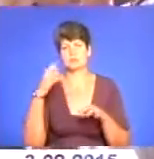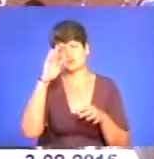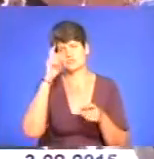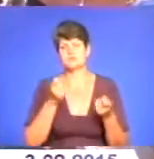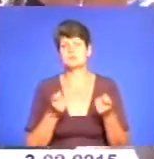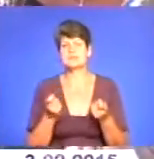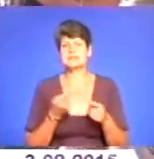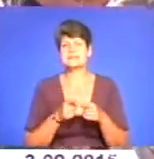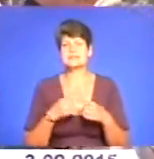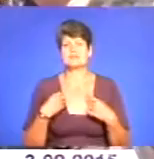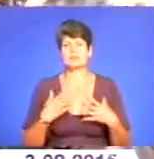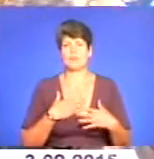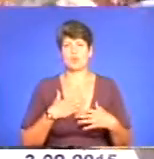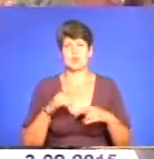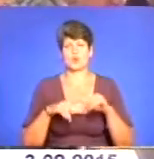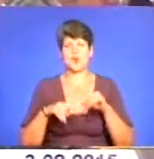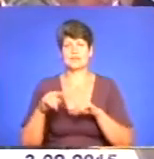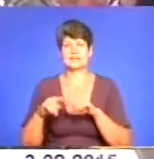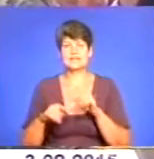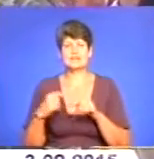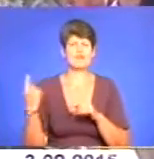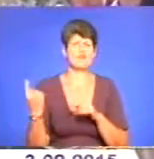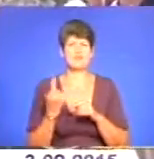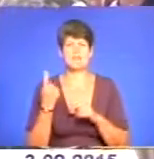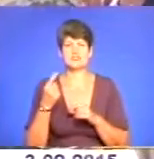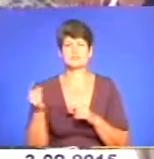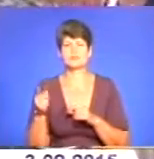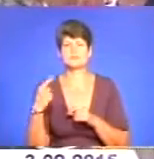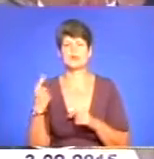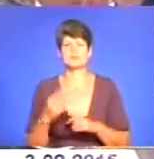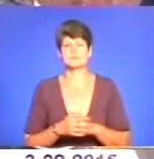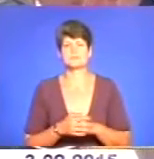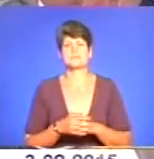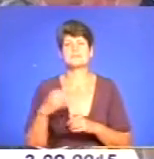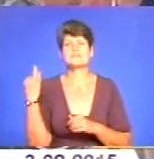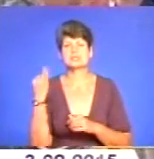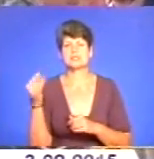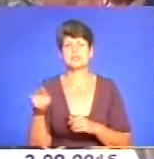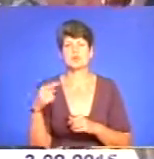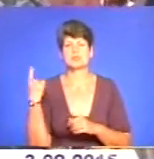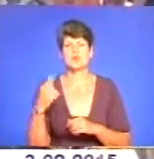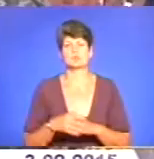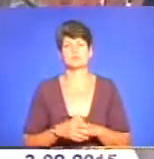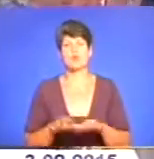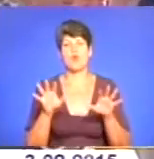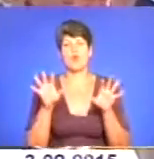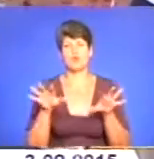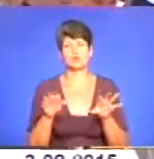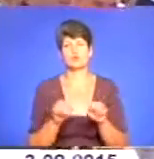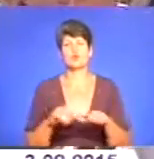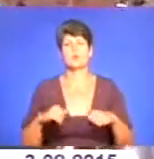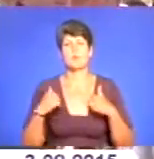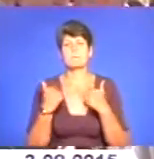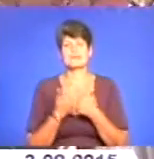це свято для моєї родини. І, напевно, вперше в Тернопільській області, в історії Тернопільської області, головою комітету